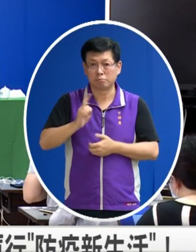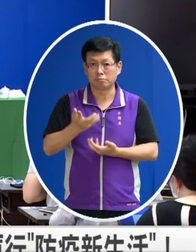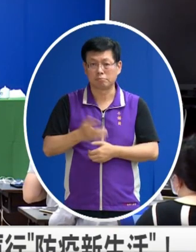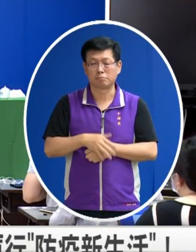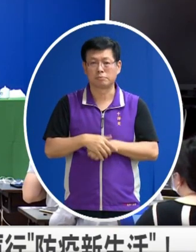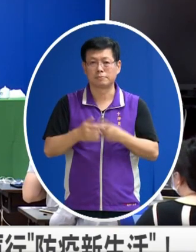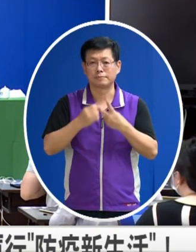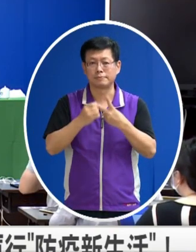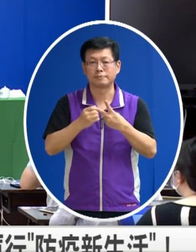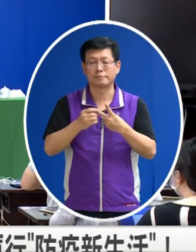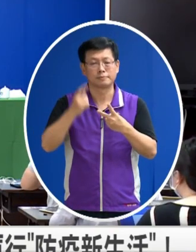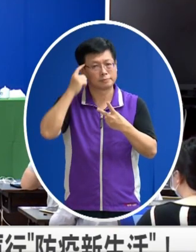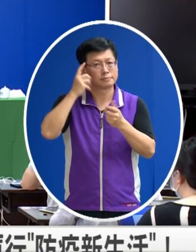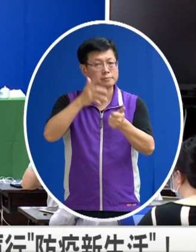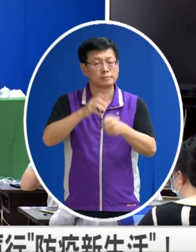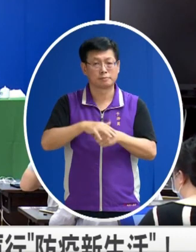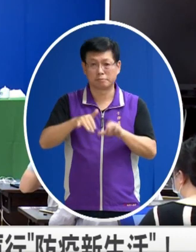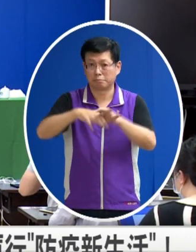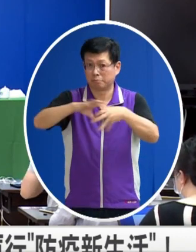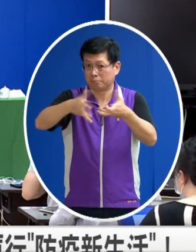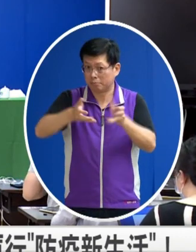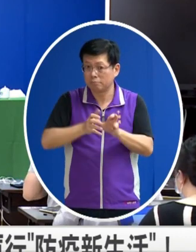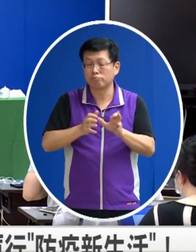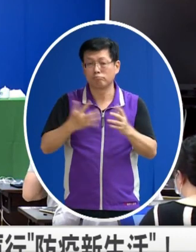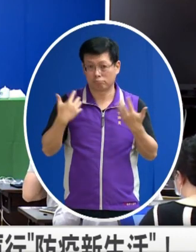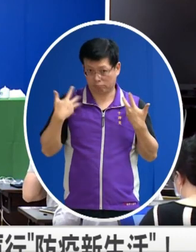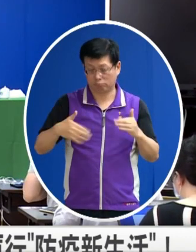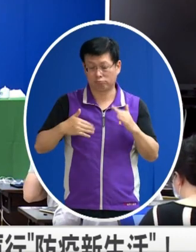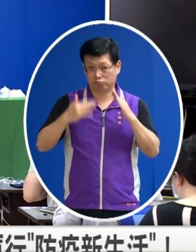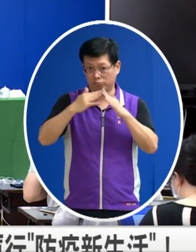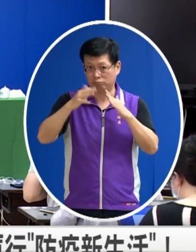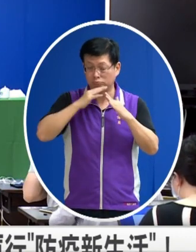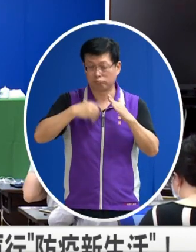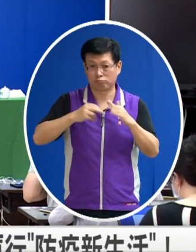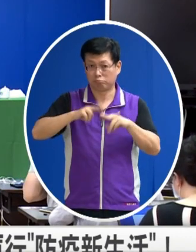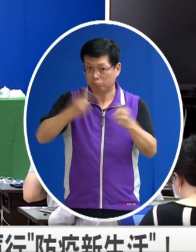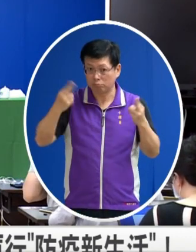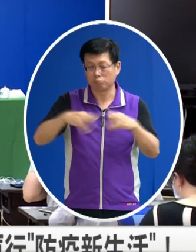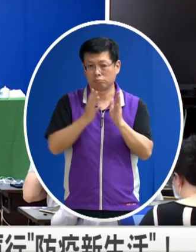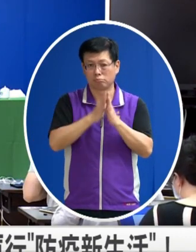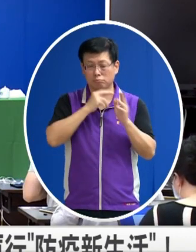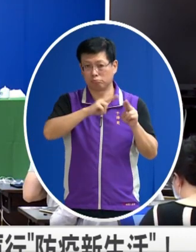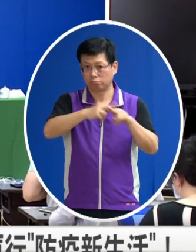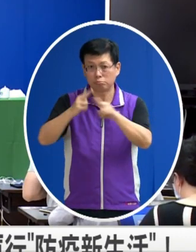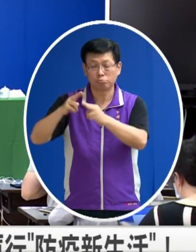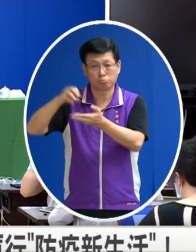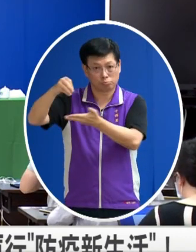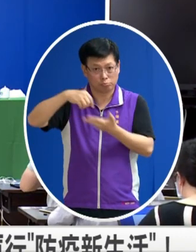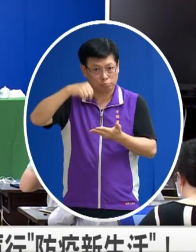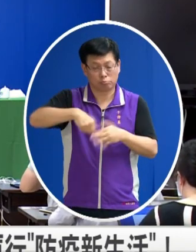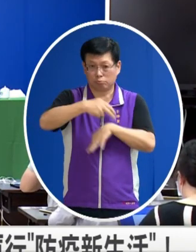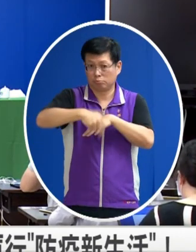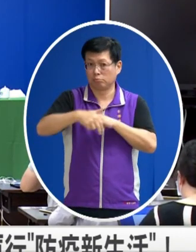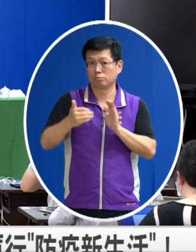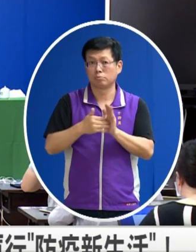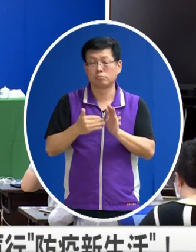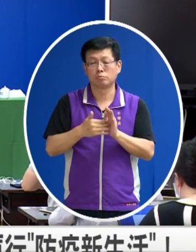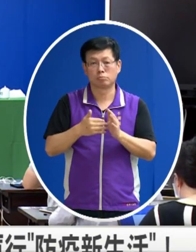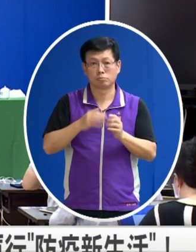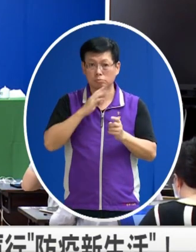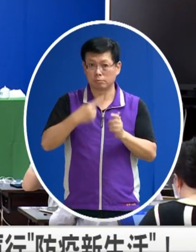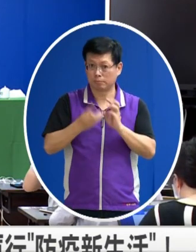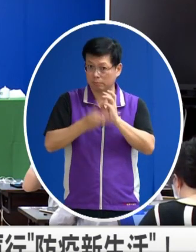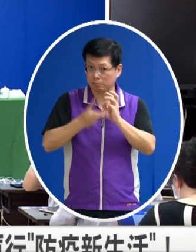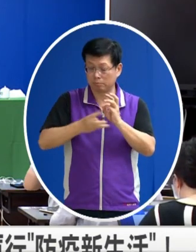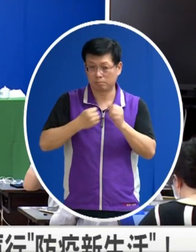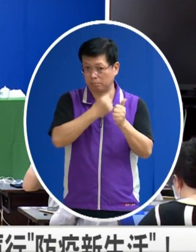么。那第二个是想问说，文化部已经把场馆开放的指引规划提交到我们指挥中心来，是不是也有进一步的一